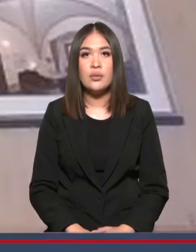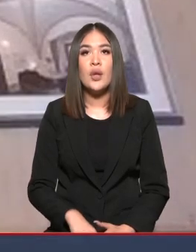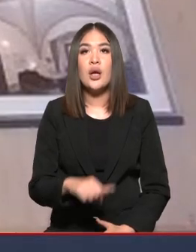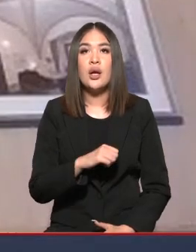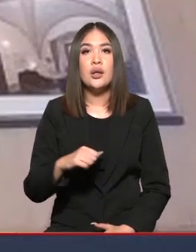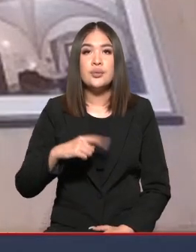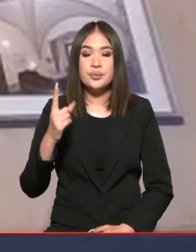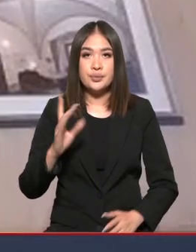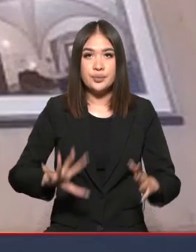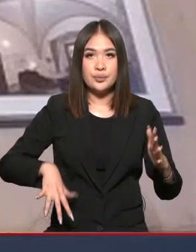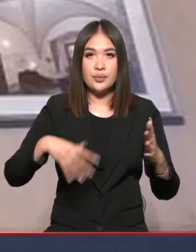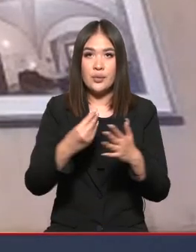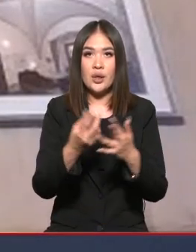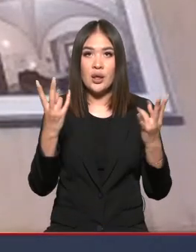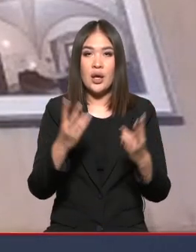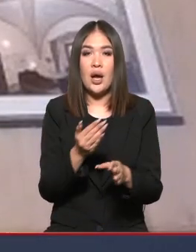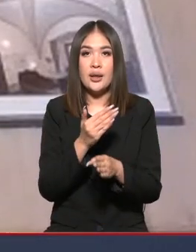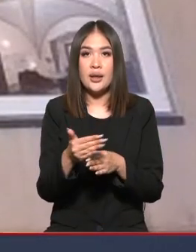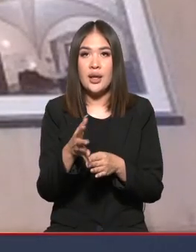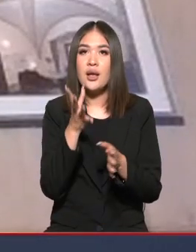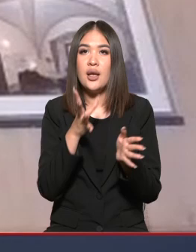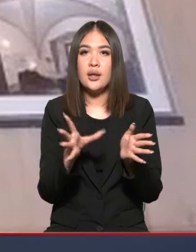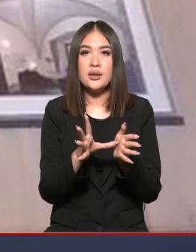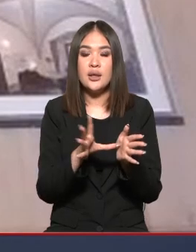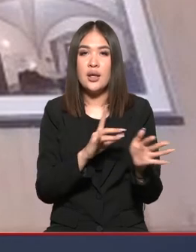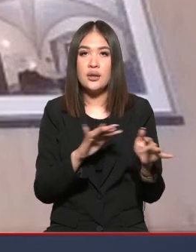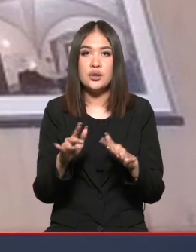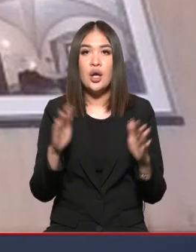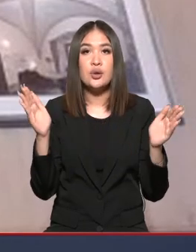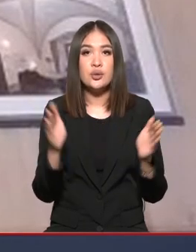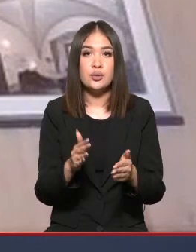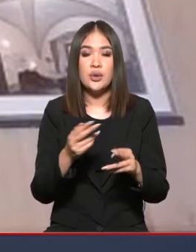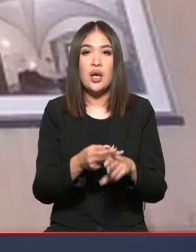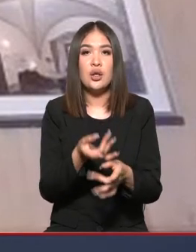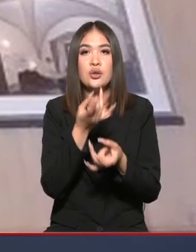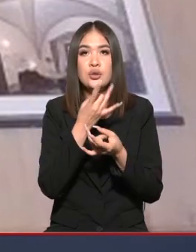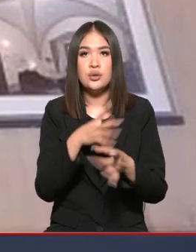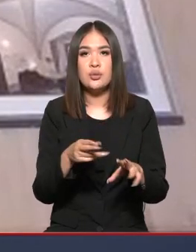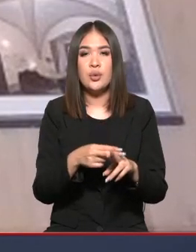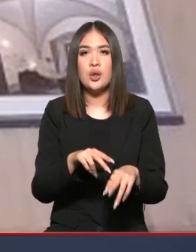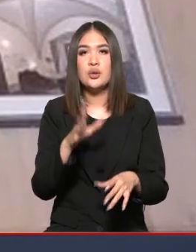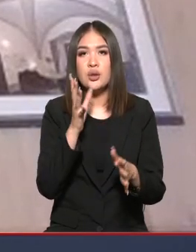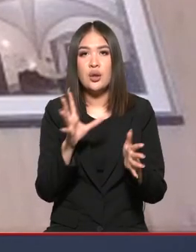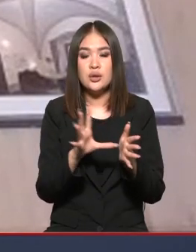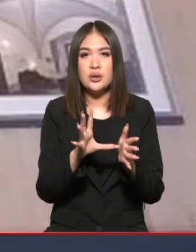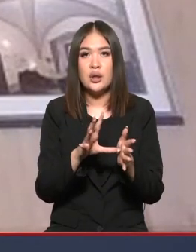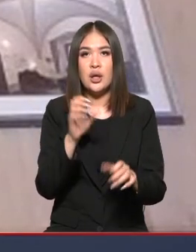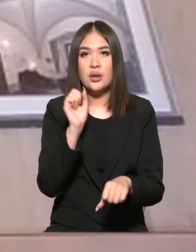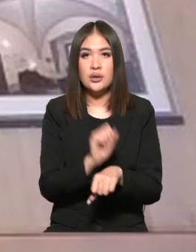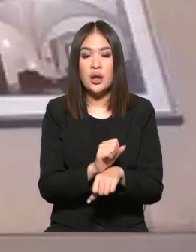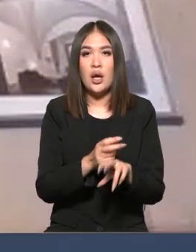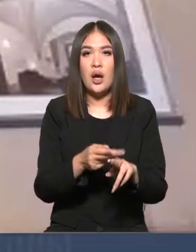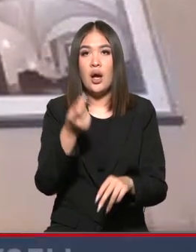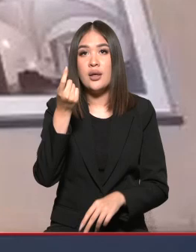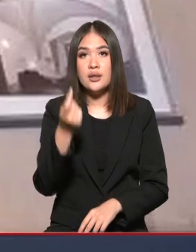Әуелде инвестиция салу керек, бірақ кейін электроэнергиясының құны әлдеқайда төмендейді. Кез келген өнеркәсіп тоқпен жұмыс істейтіні анық. Оның бағасы